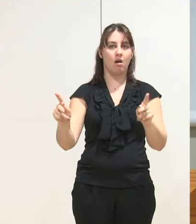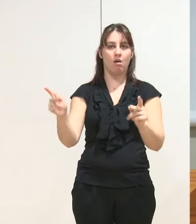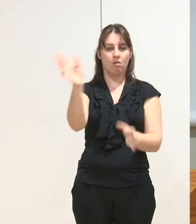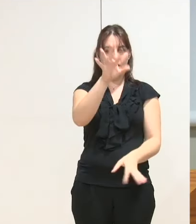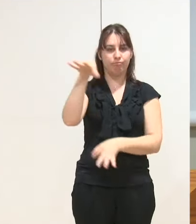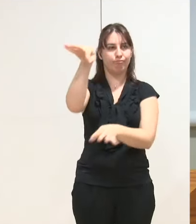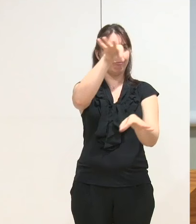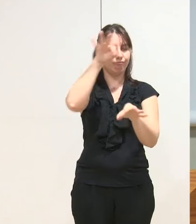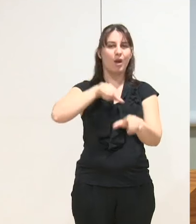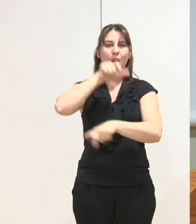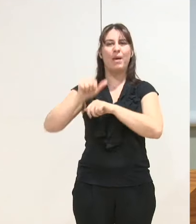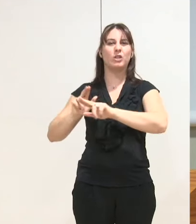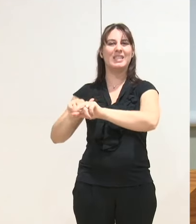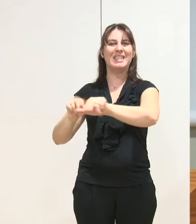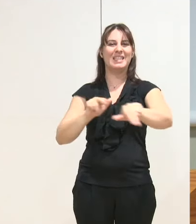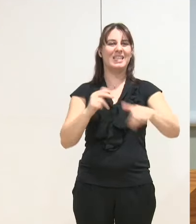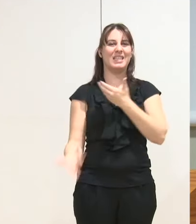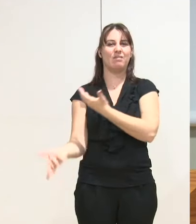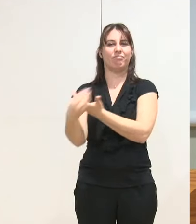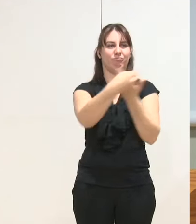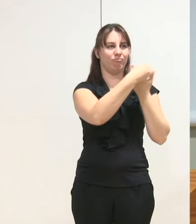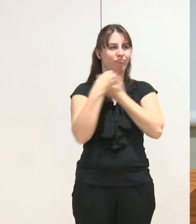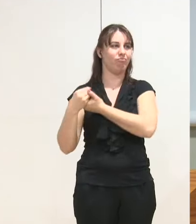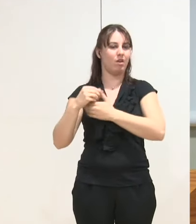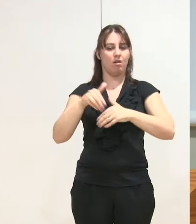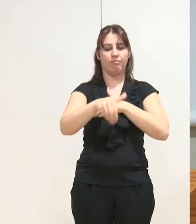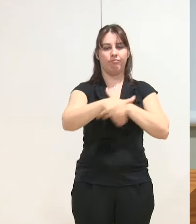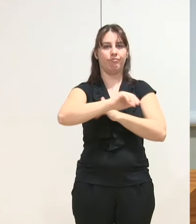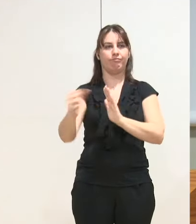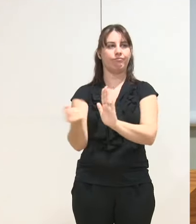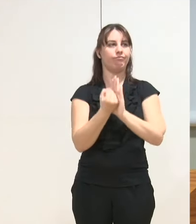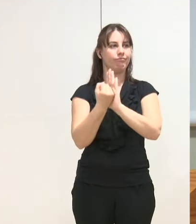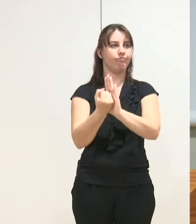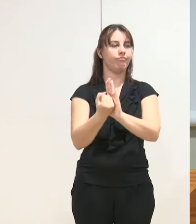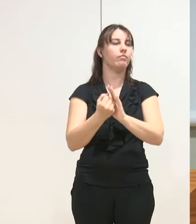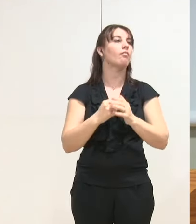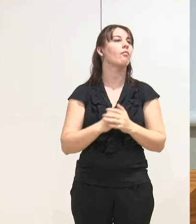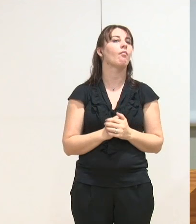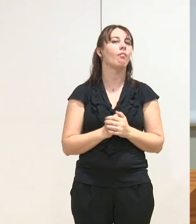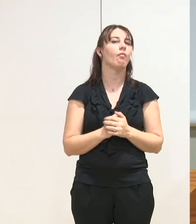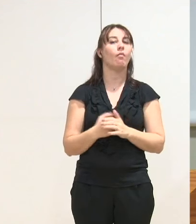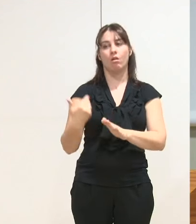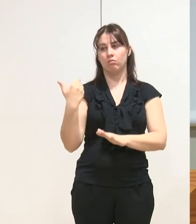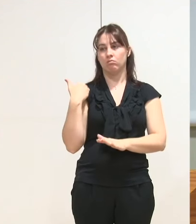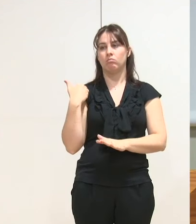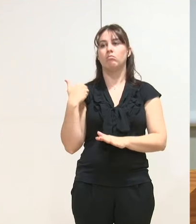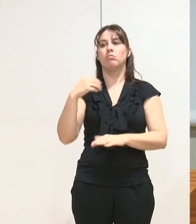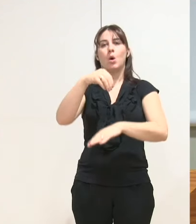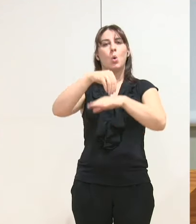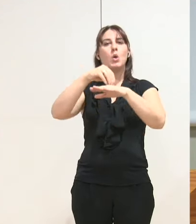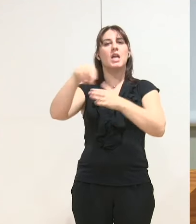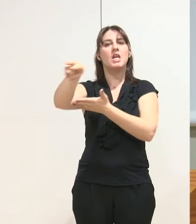l'ensemble des signataires va le valider il y aura donc il y a eu le conseil